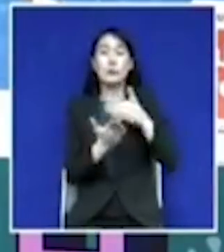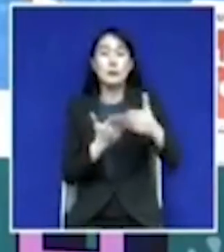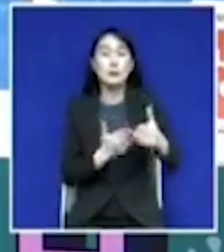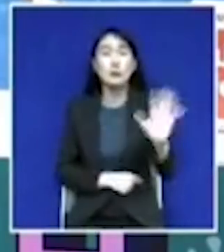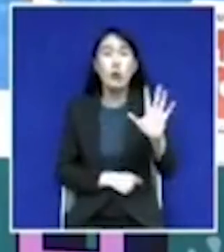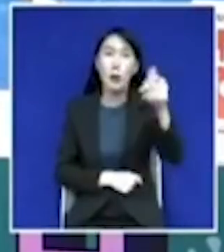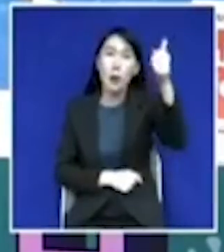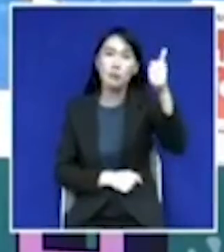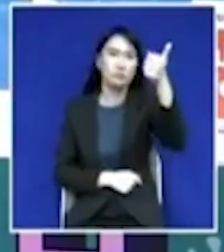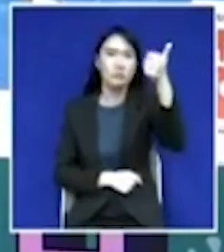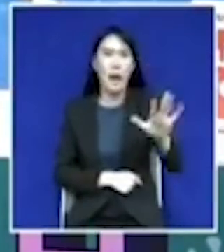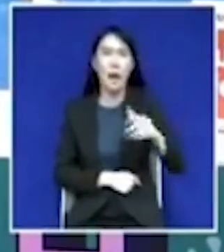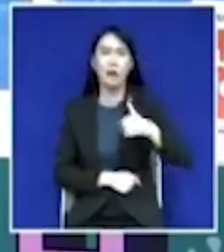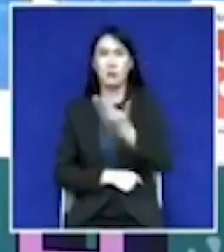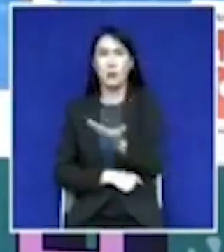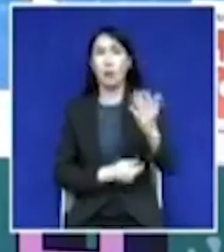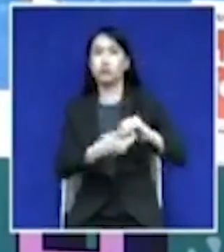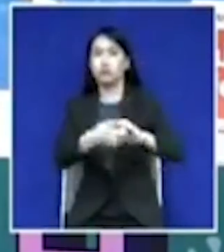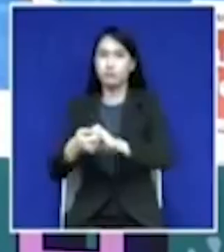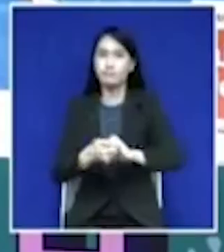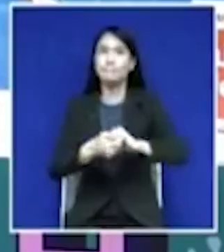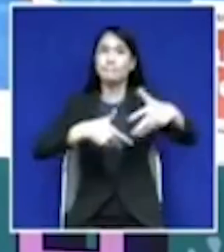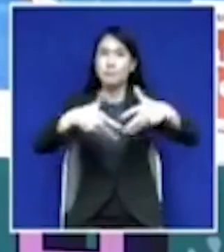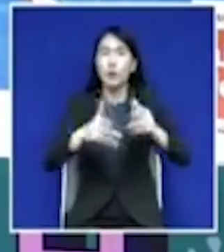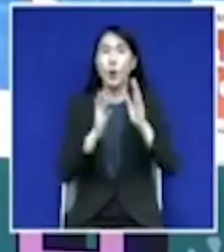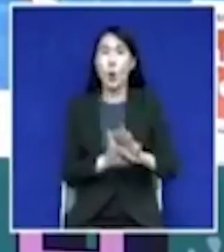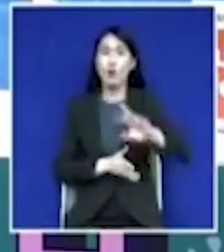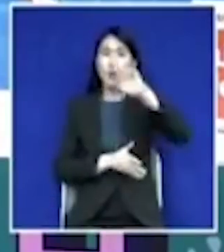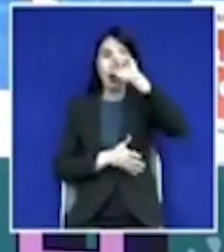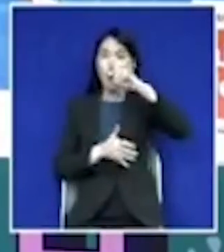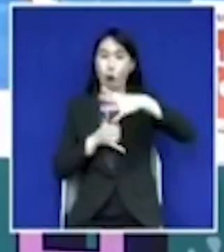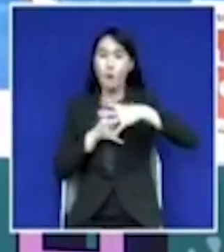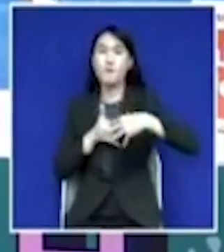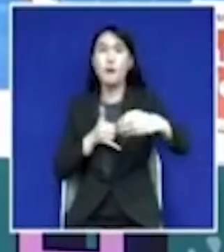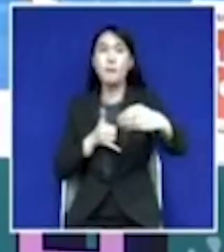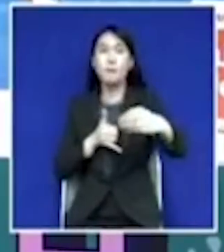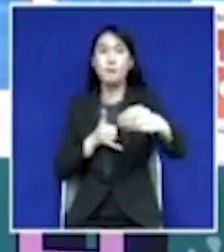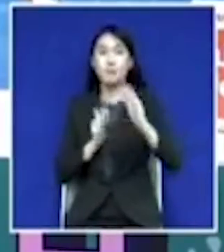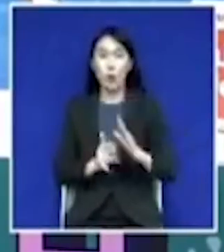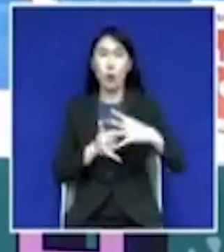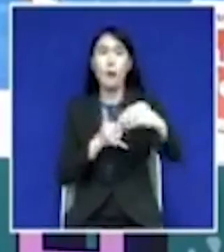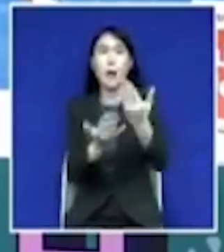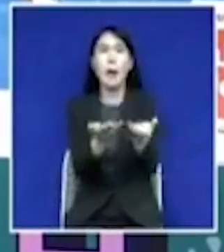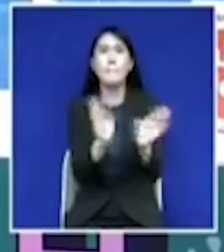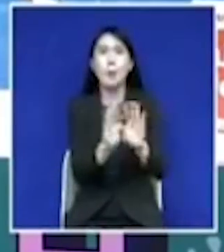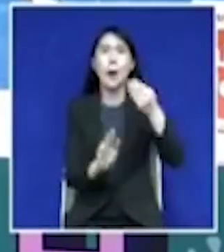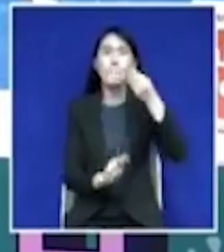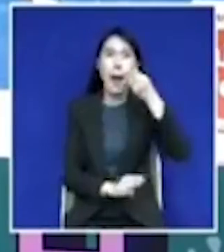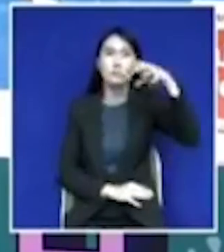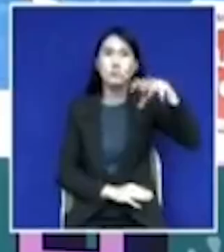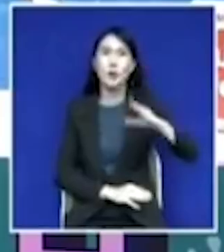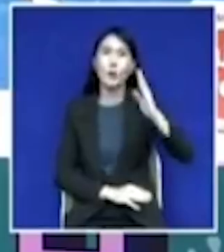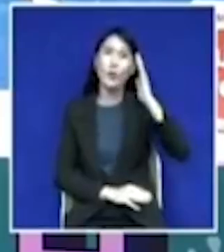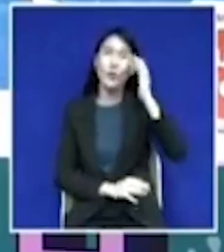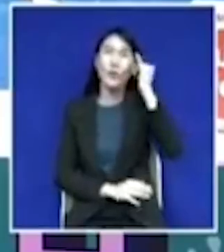ครับตอนนี้คนที่เป็นที่ว่าเอาโรคไปติดต่อกับคนในบ้านคุณยายที่นอน